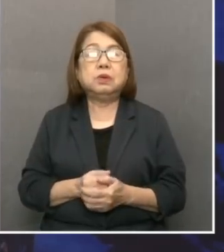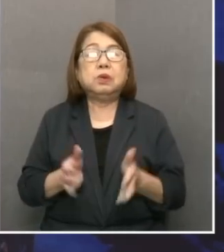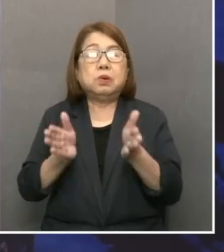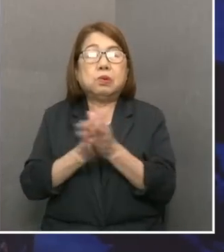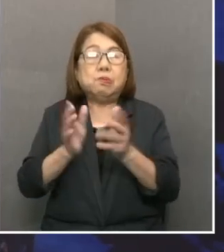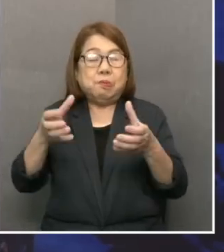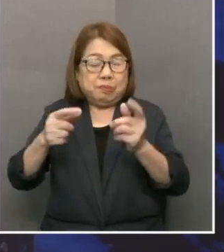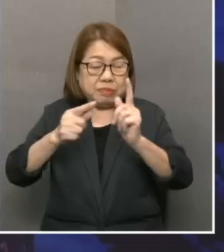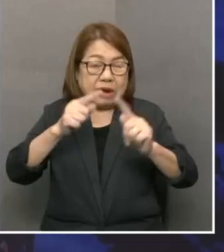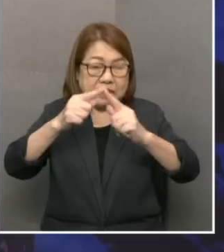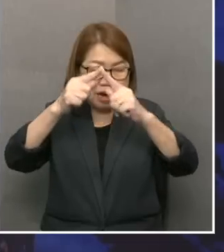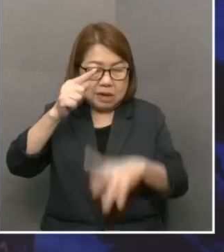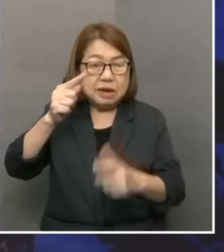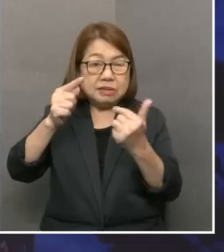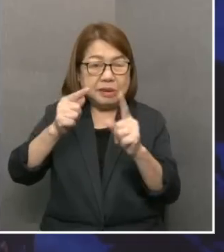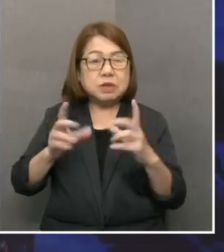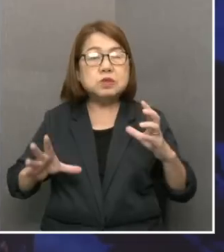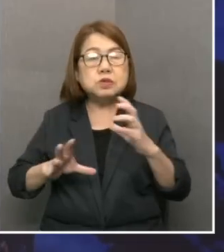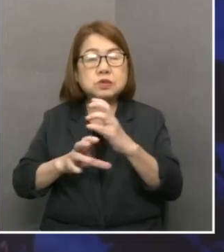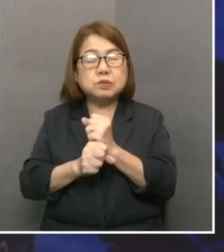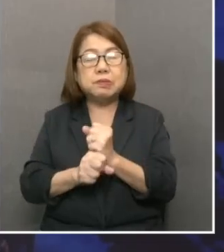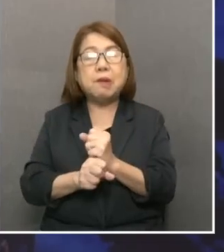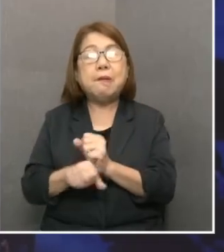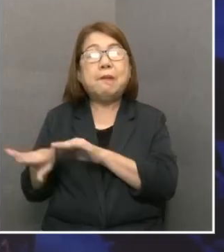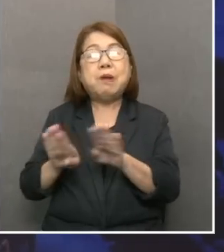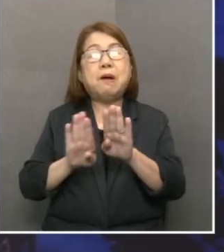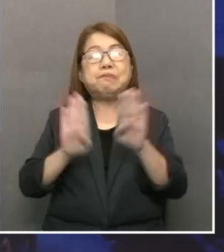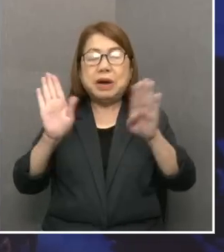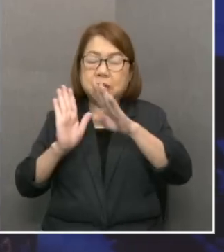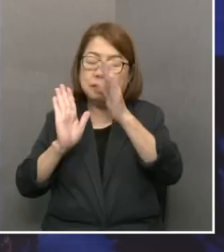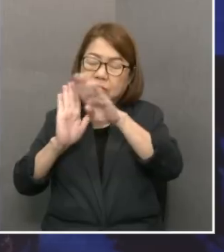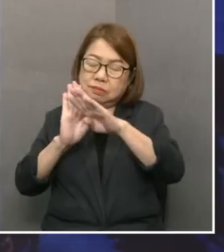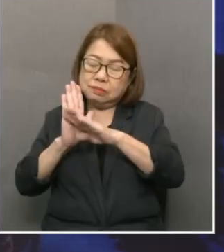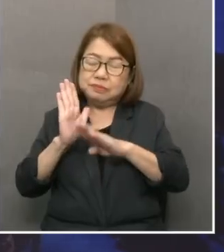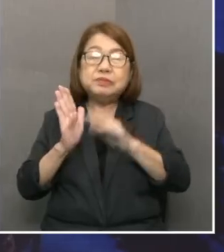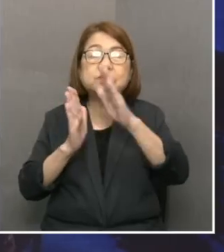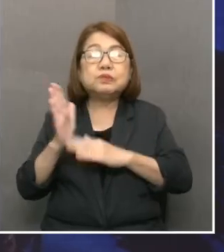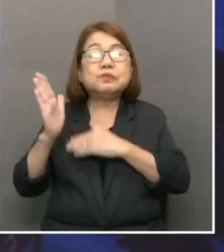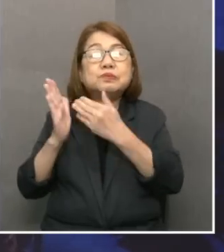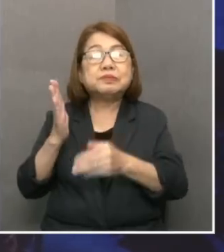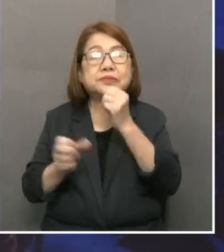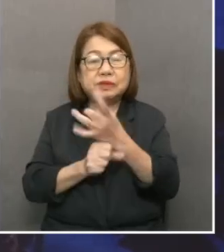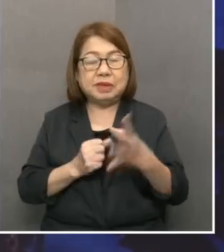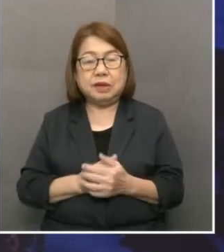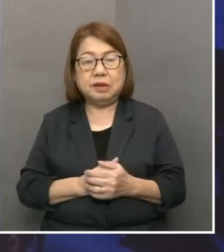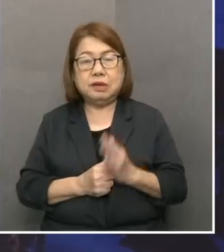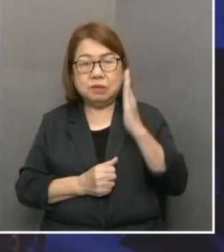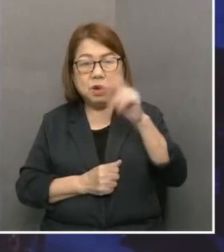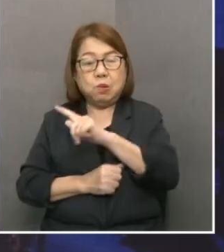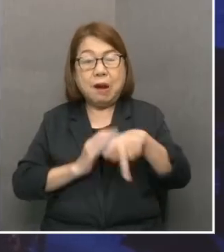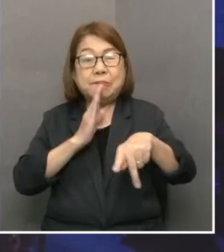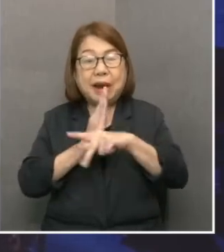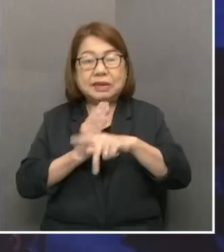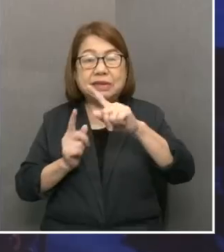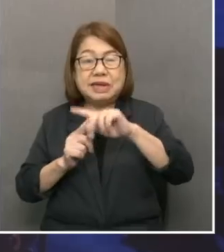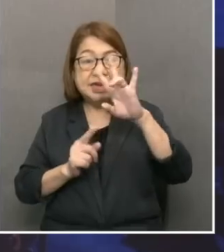พรรคมาสรุปมาเตรียมความพร้อมในการแถลงนโยบายต่อรัฐสภาและวันที่ 7กันยายนนะคะวันพฤหัสบดีจะมีการประชุม